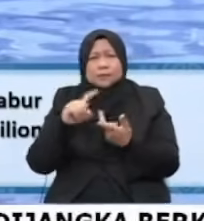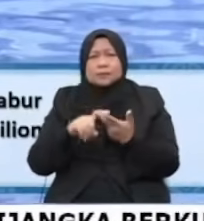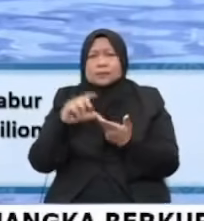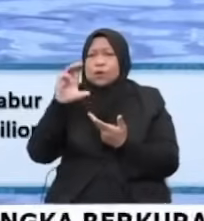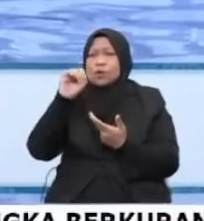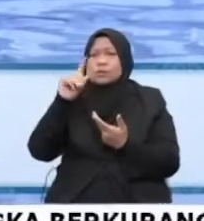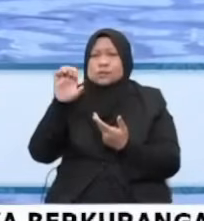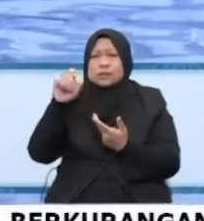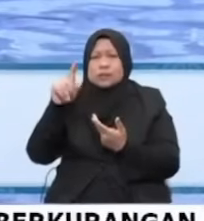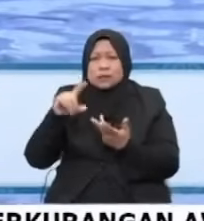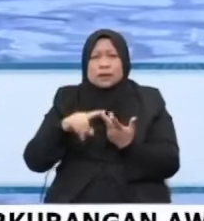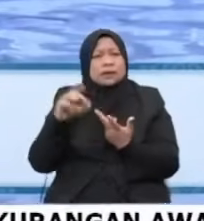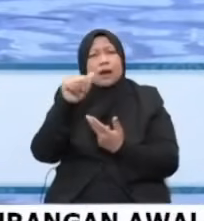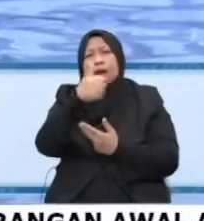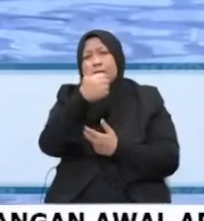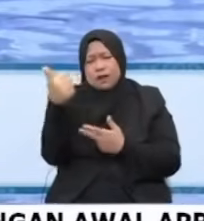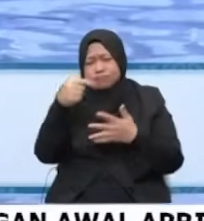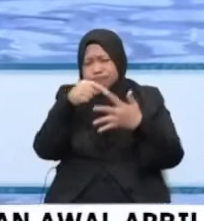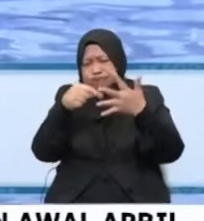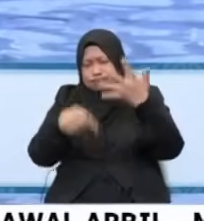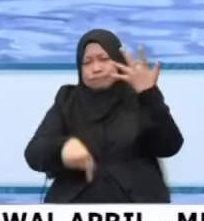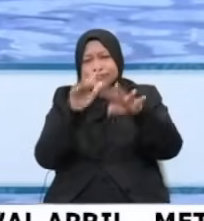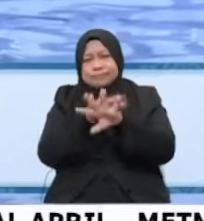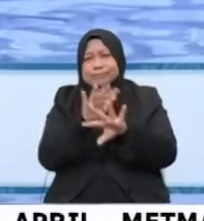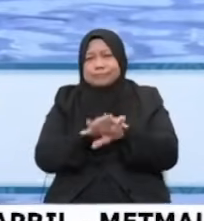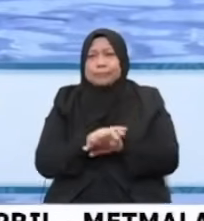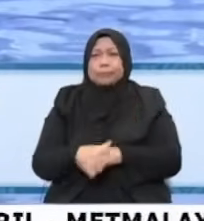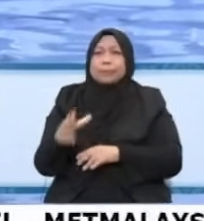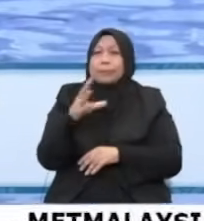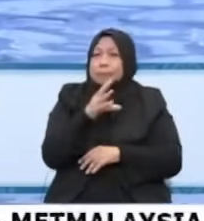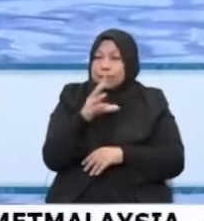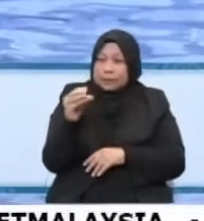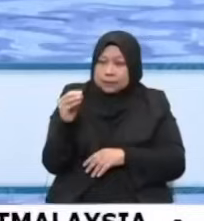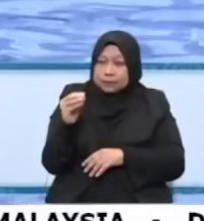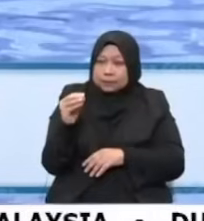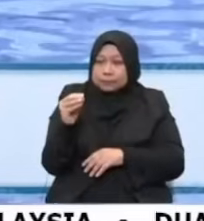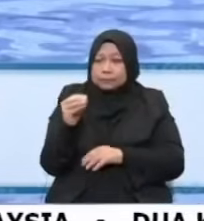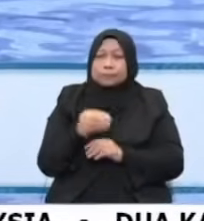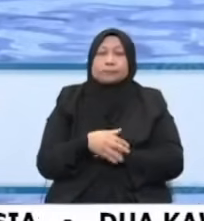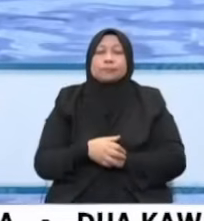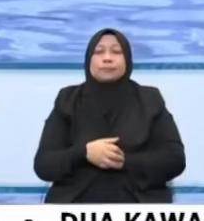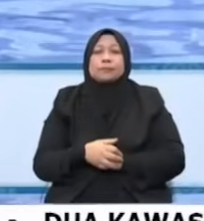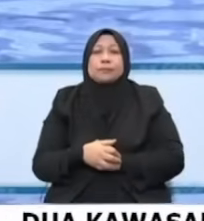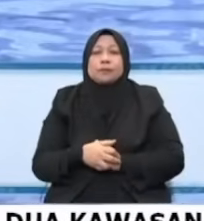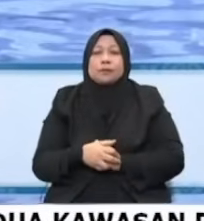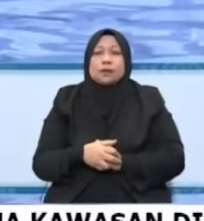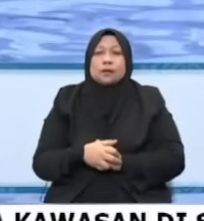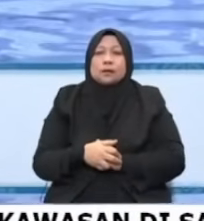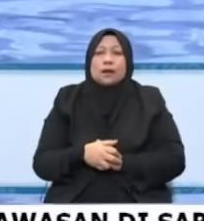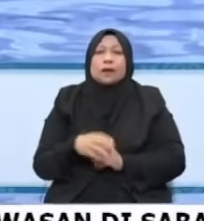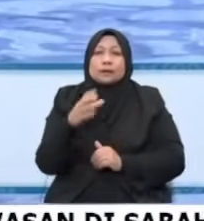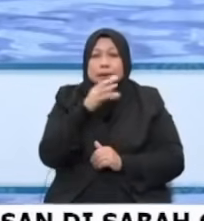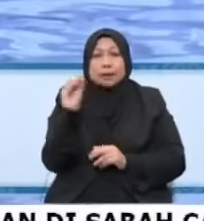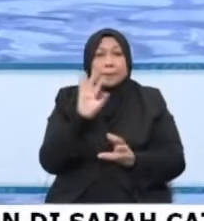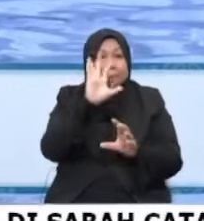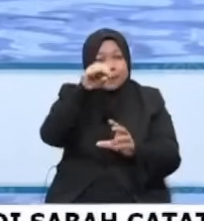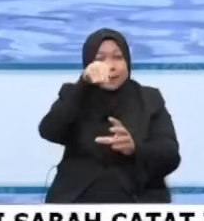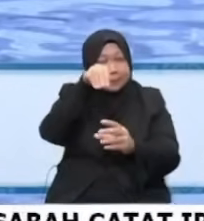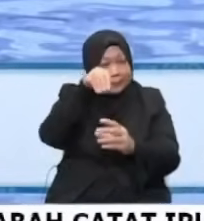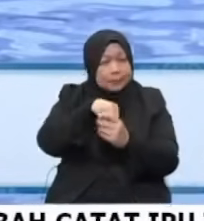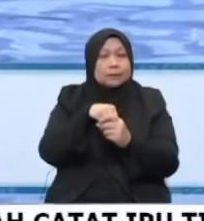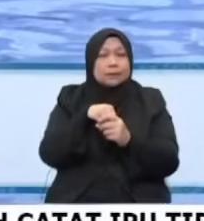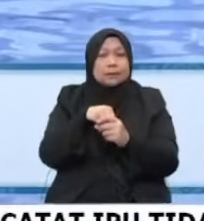Kia dan lainas ya dan dan juga melibatkan